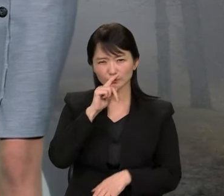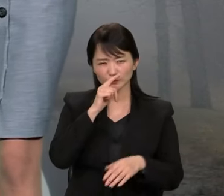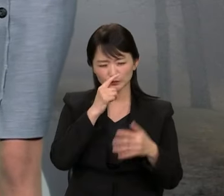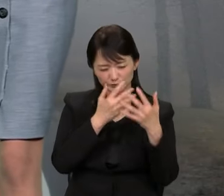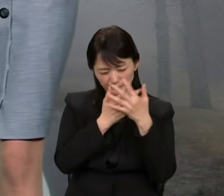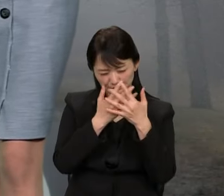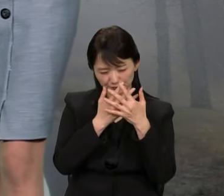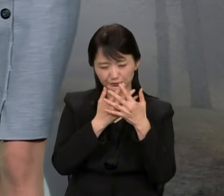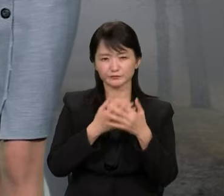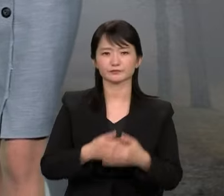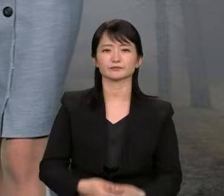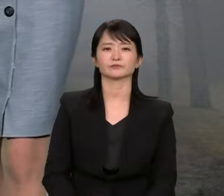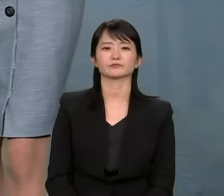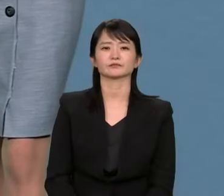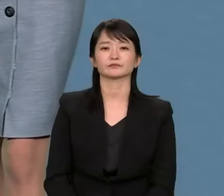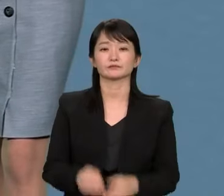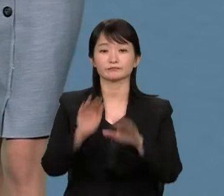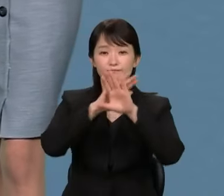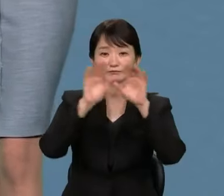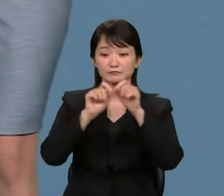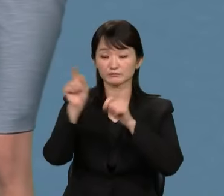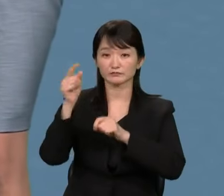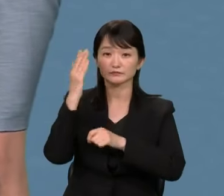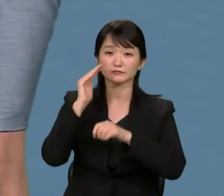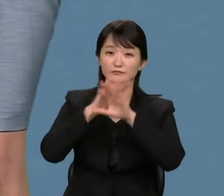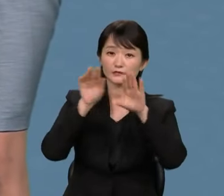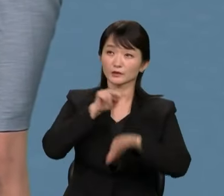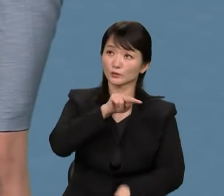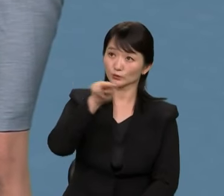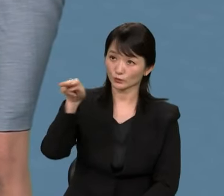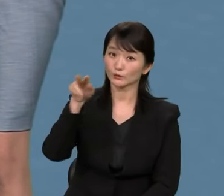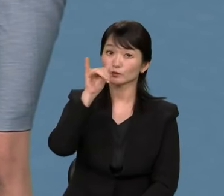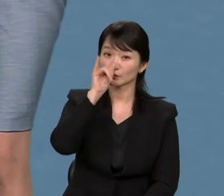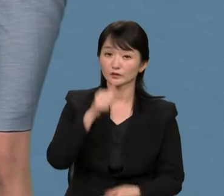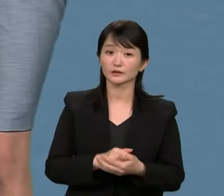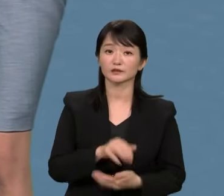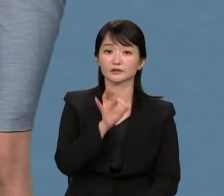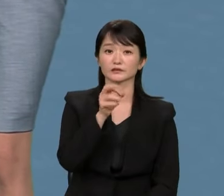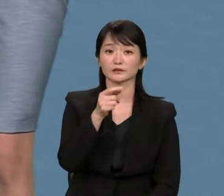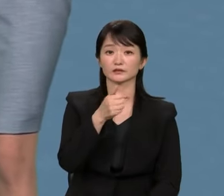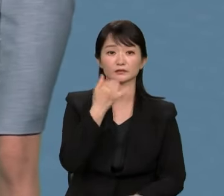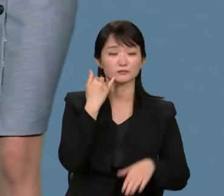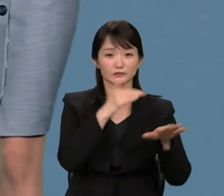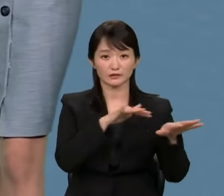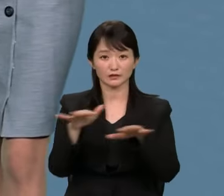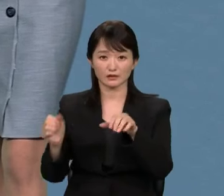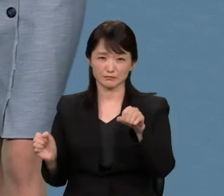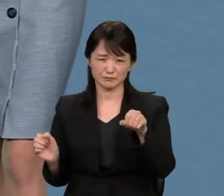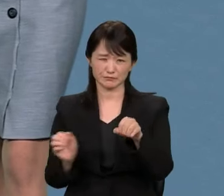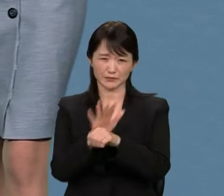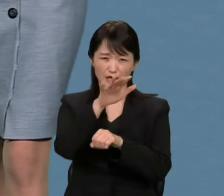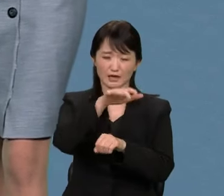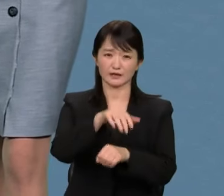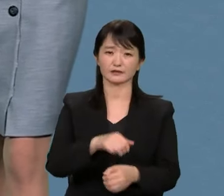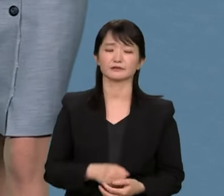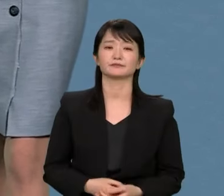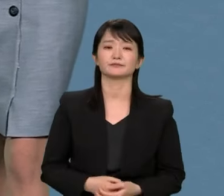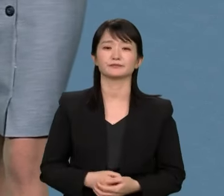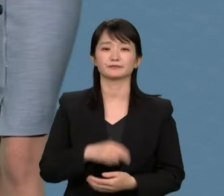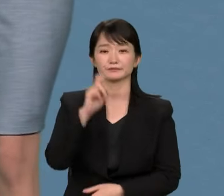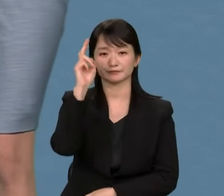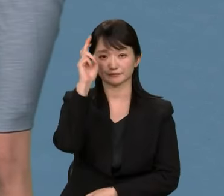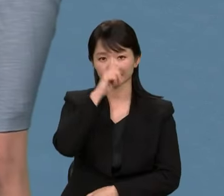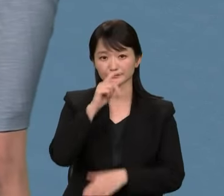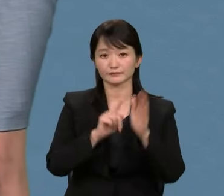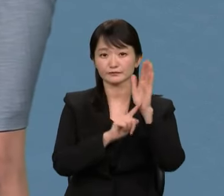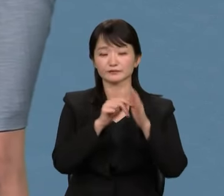안개가 끼겠습니다. 낮에는 대체로 파란 하늘이 드러나겠고요. 영남 해안에는 강한 너울이 밀려오겠습니다. 아침